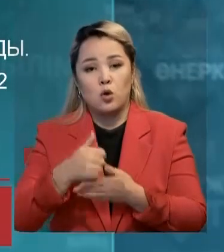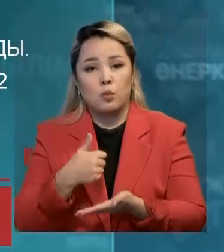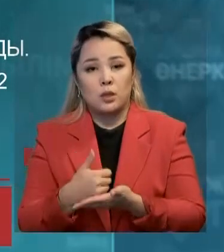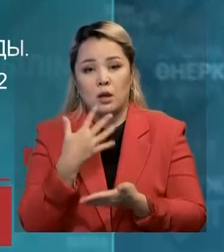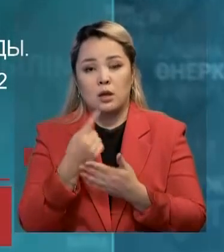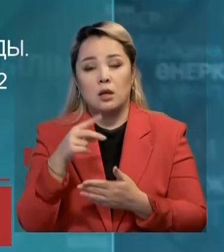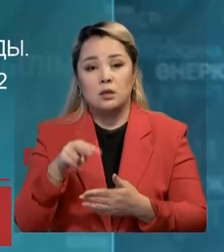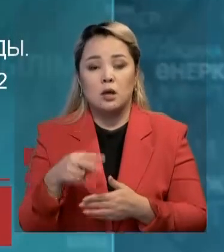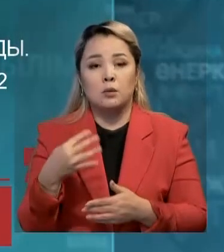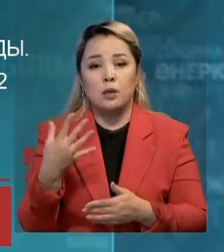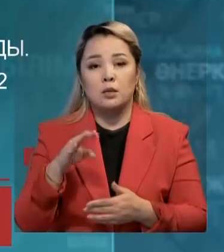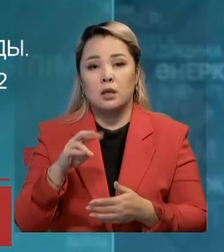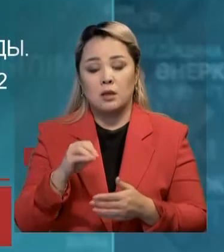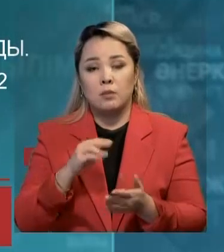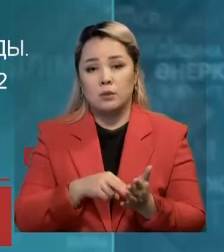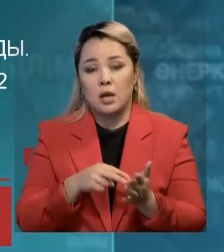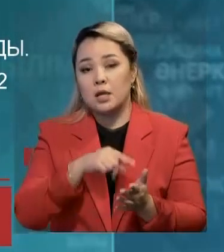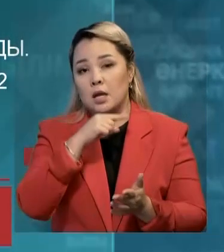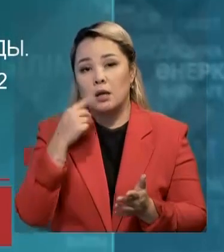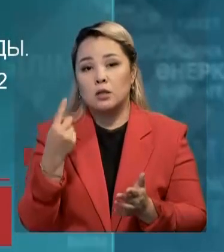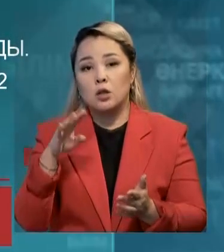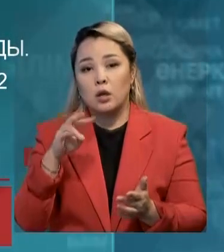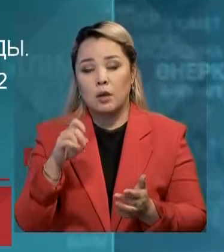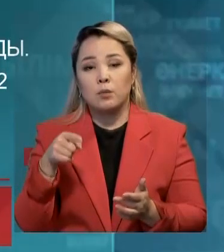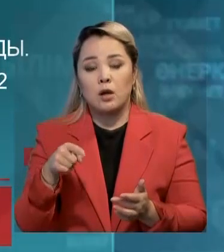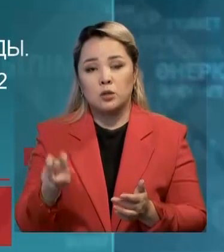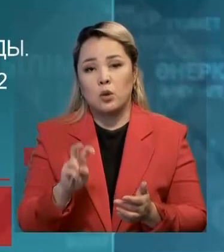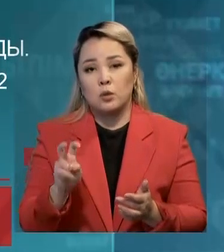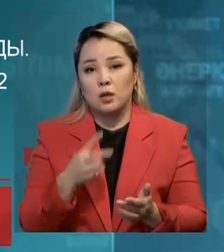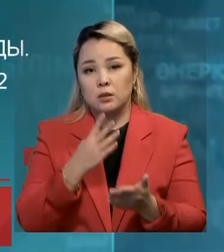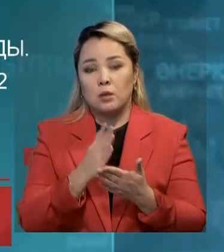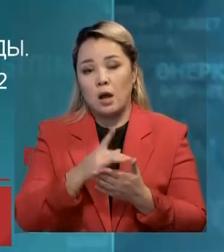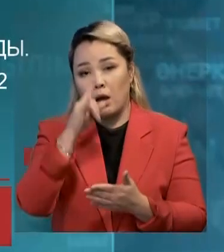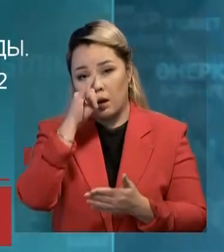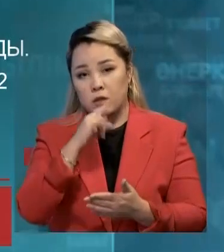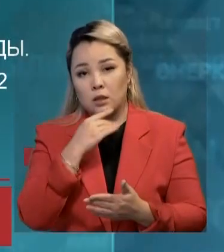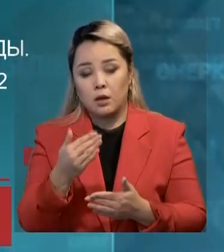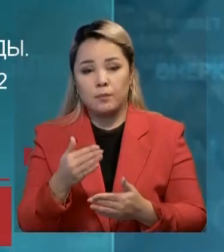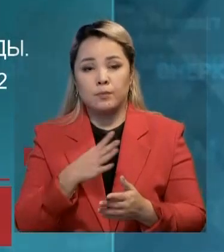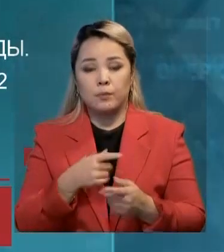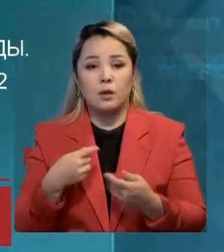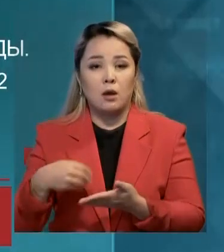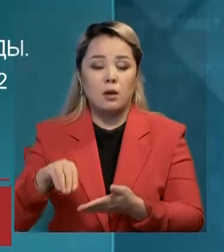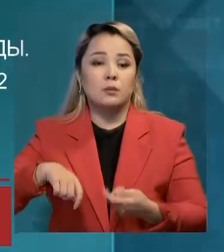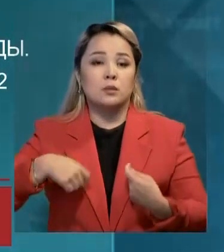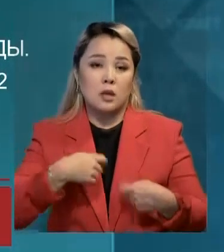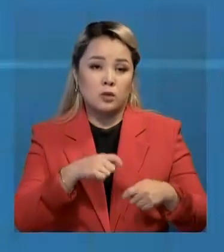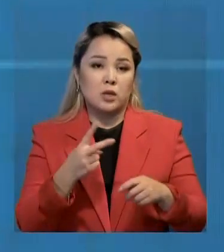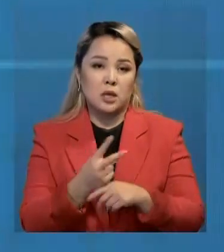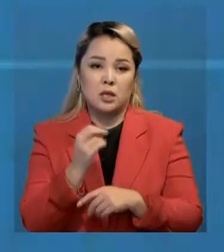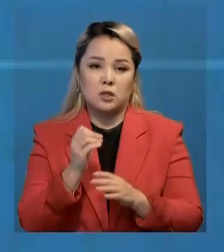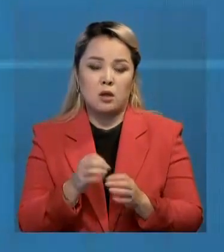шығады. Қазір ресейлік дизельдің тоннасы 1000 ақш доллар тұрады. Бұл қазақстандық алыпсатарлар бағасынан 2 есе